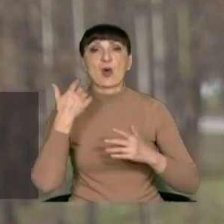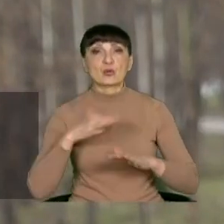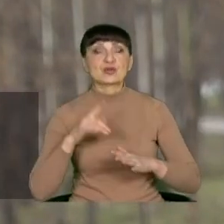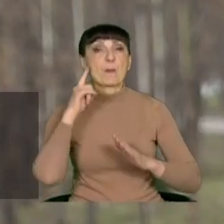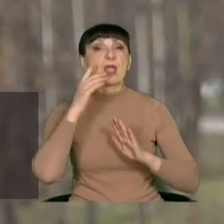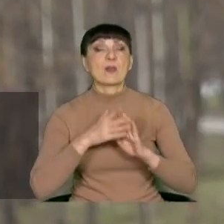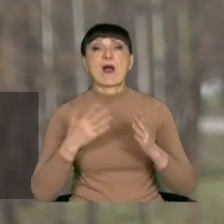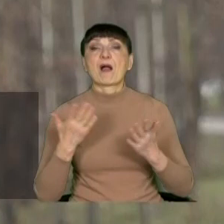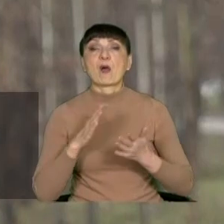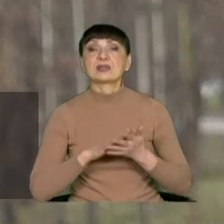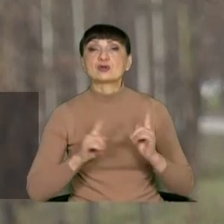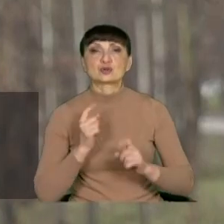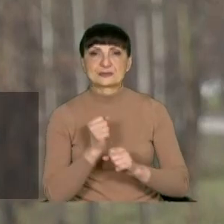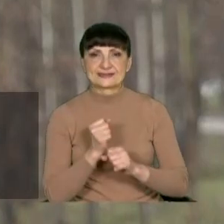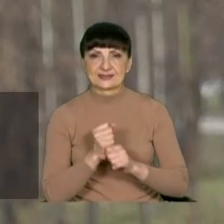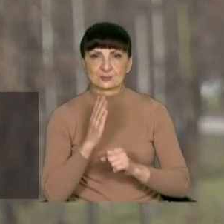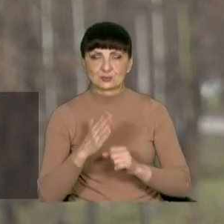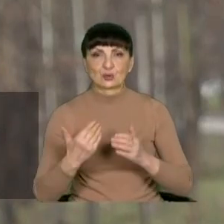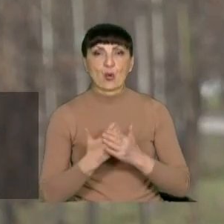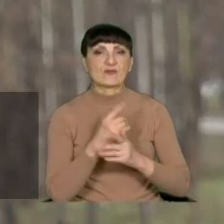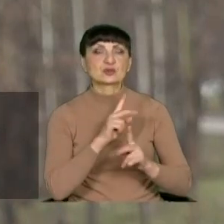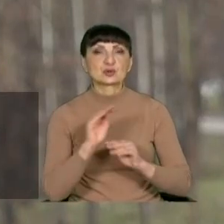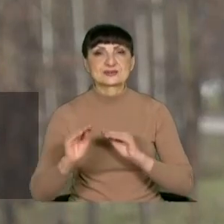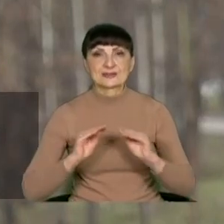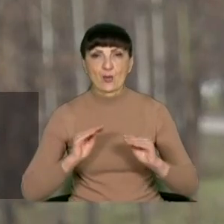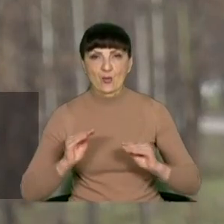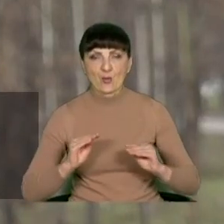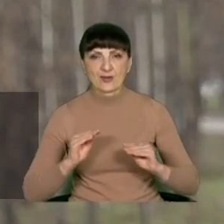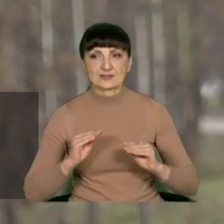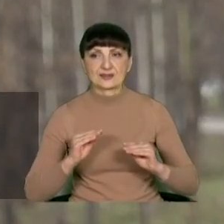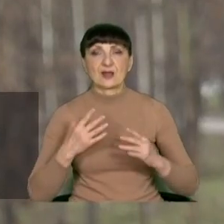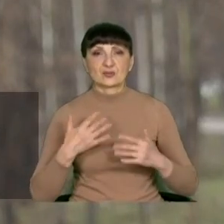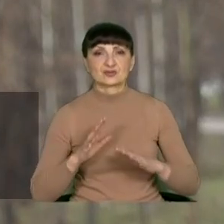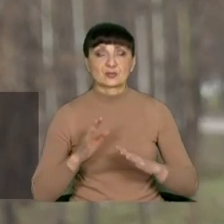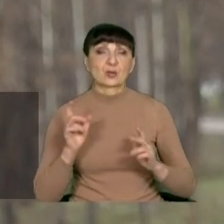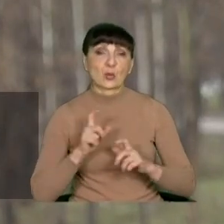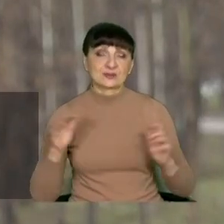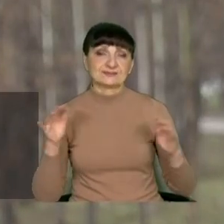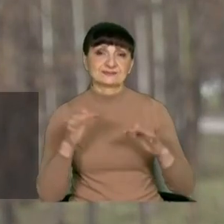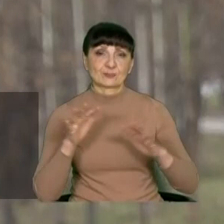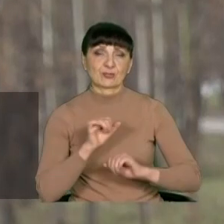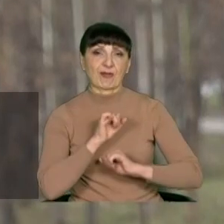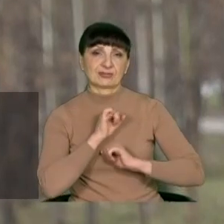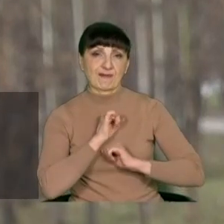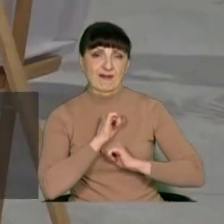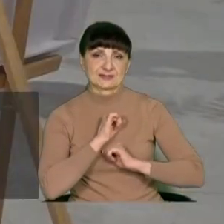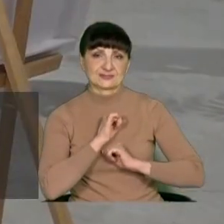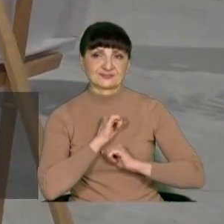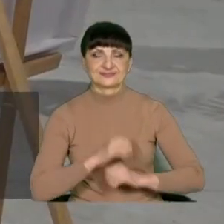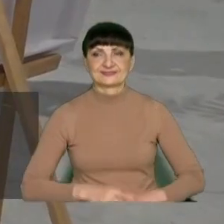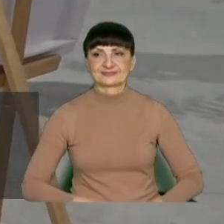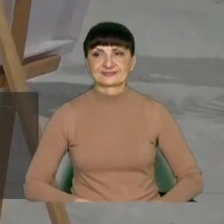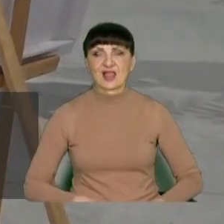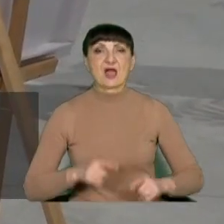какие объекты новые здесь появятся. Что мы предполагаем, что это станет точкой притяжения населения, точкой рекреации, отдыха.